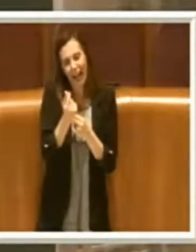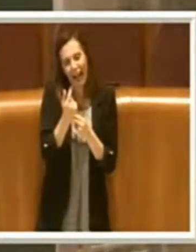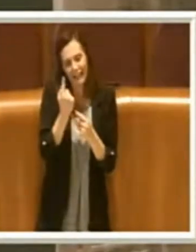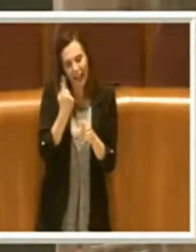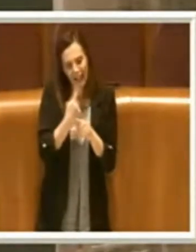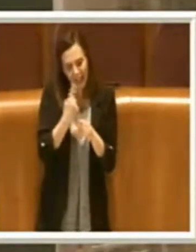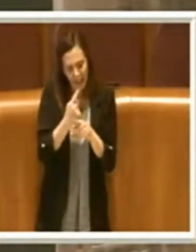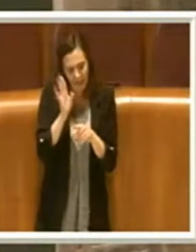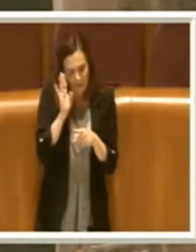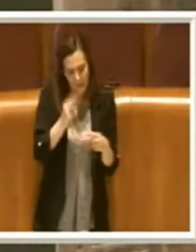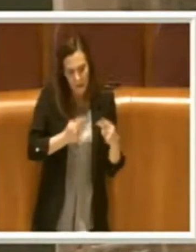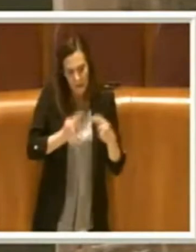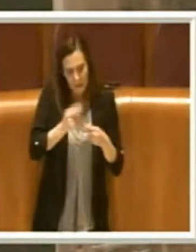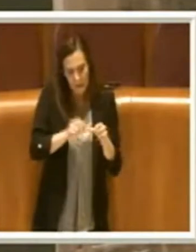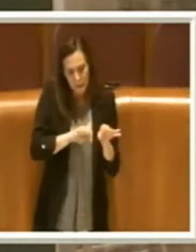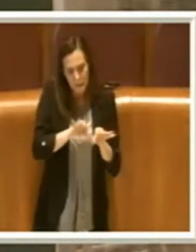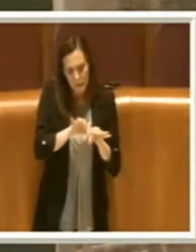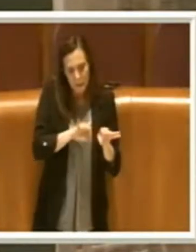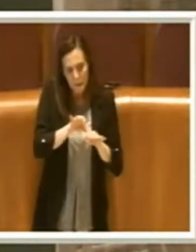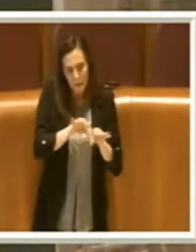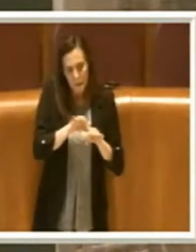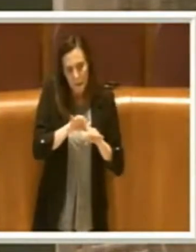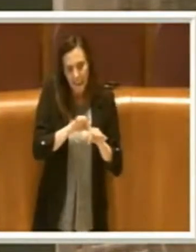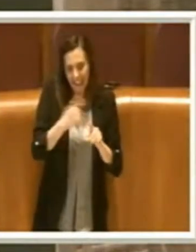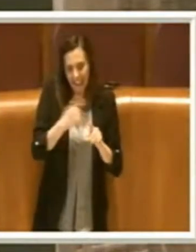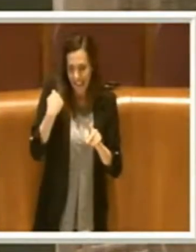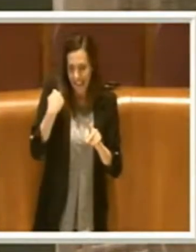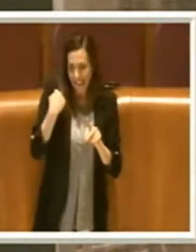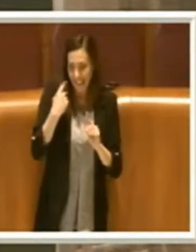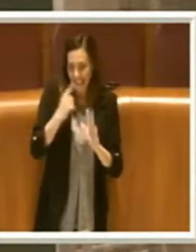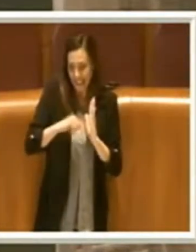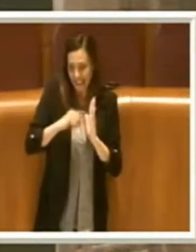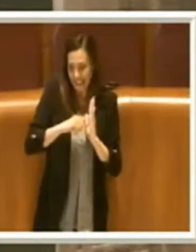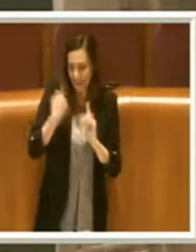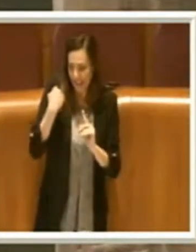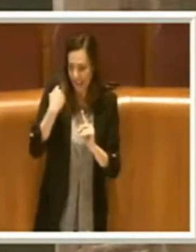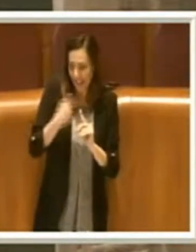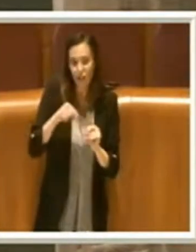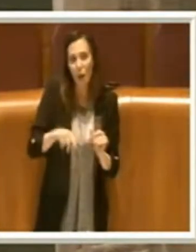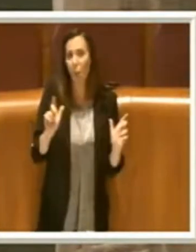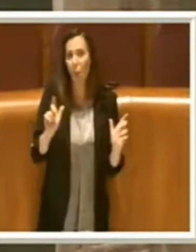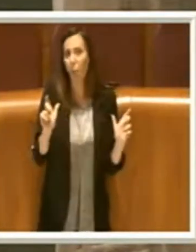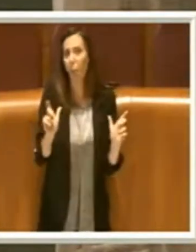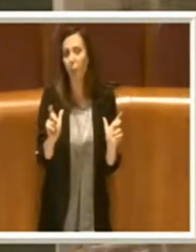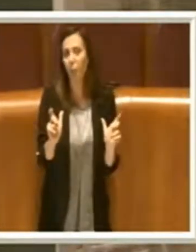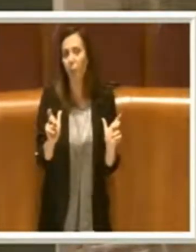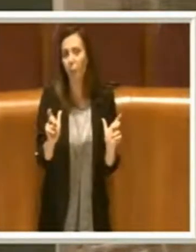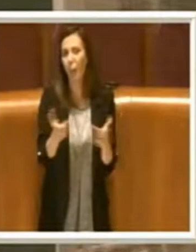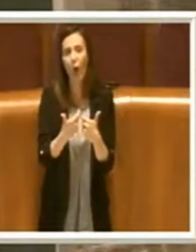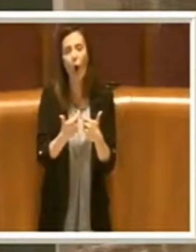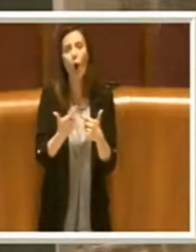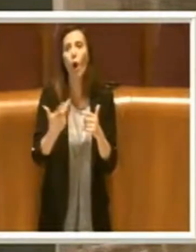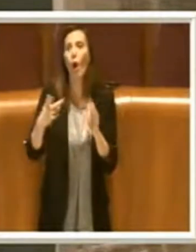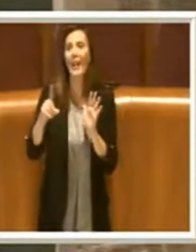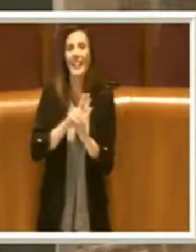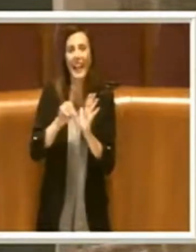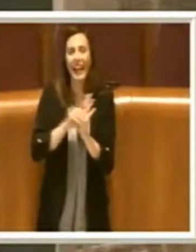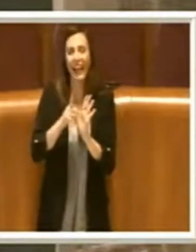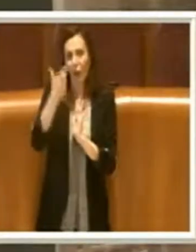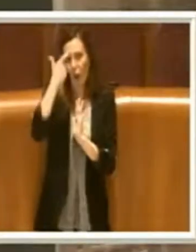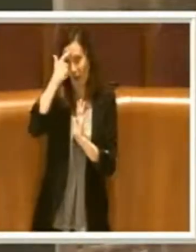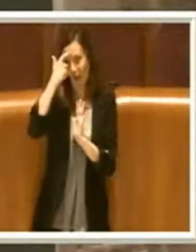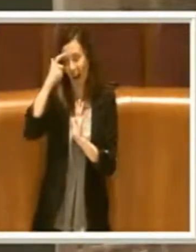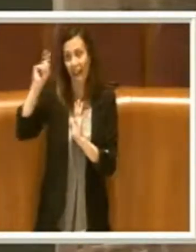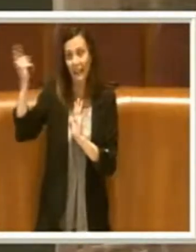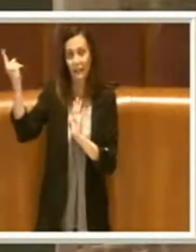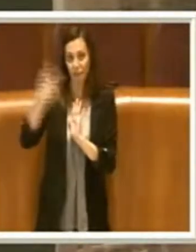capito ormai che da qualche settimana c'è un blocco totale dovuto ovviamente dai decreti governativi e da questa situazione